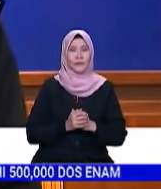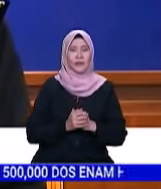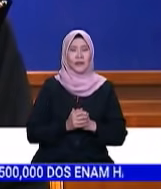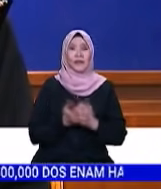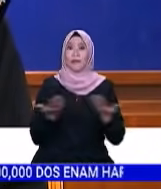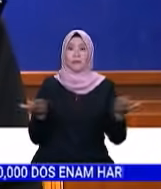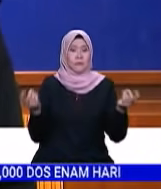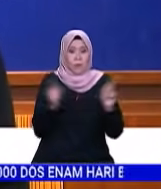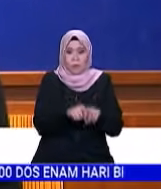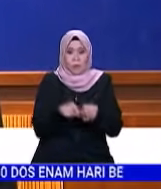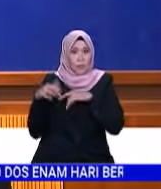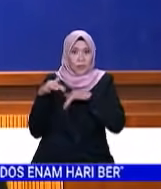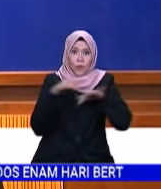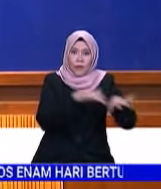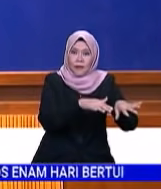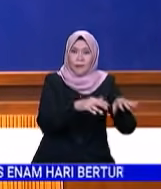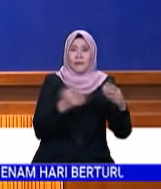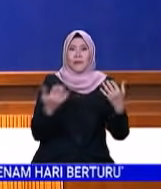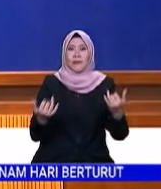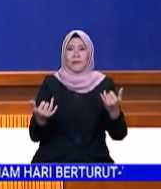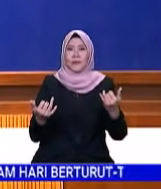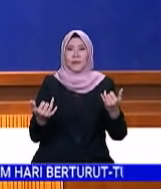itu kita telah